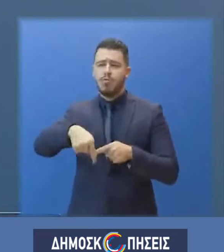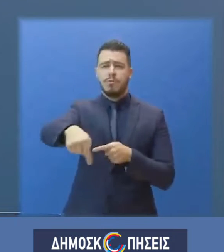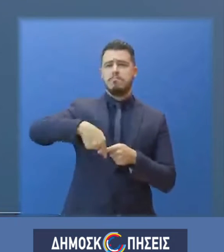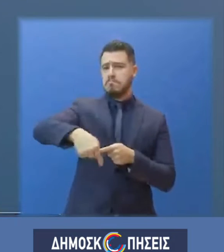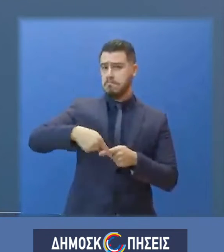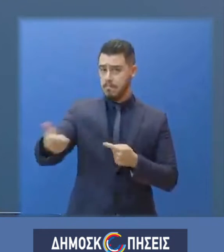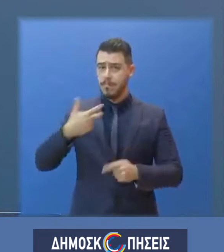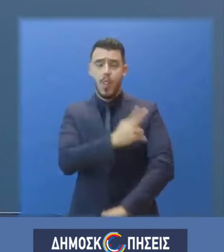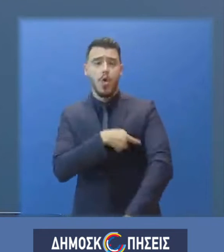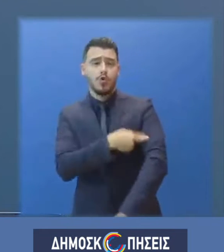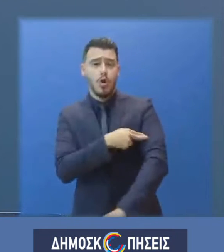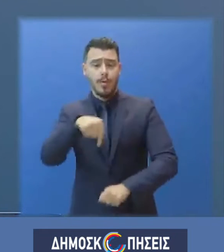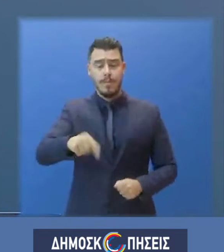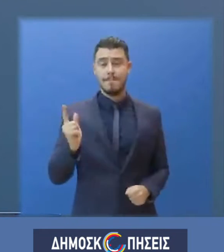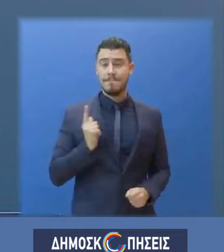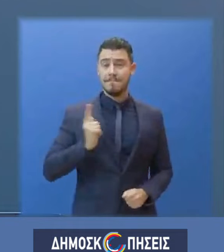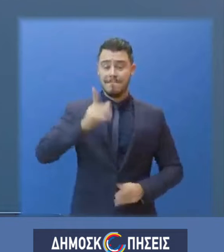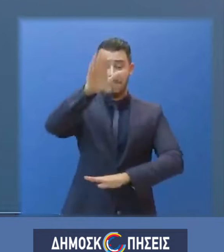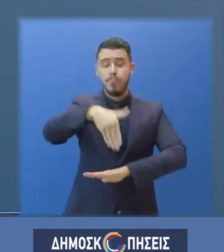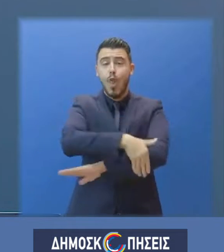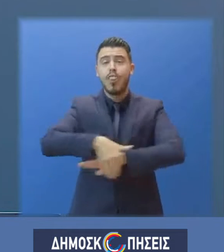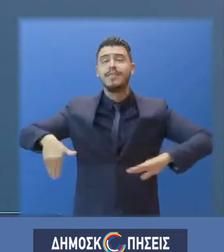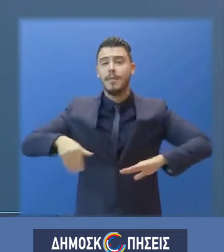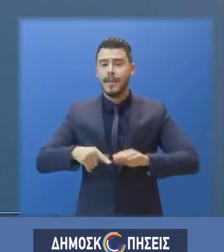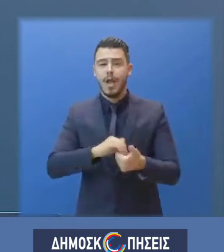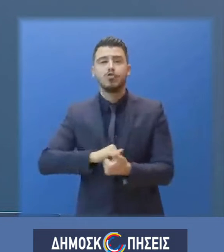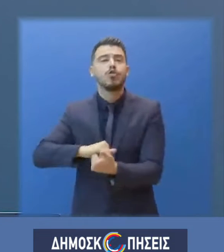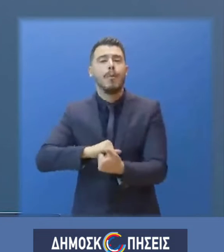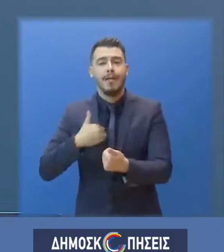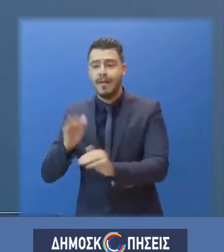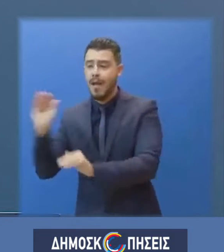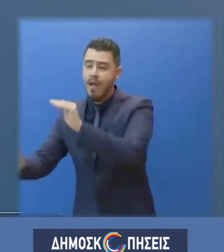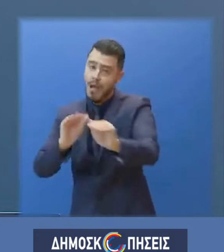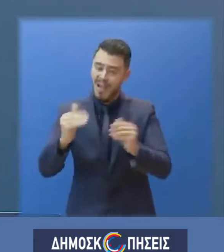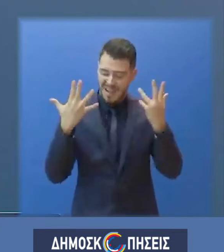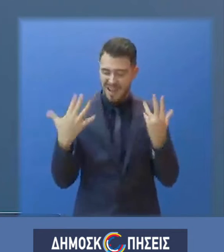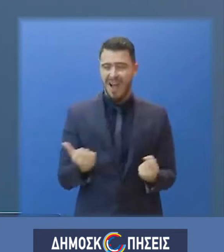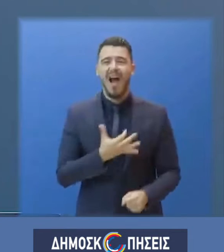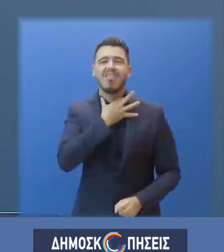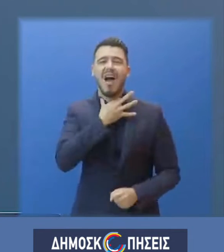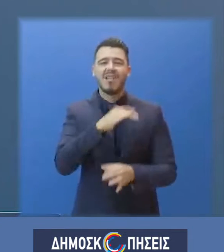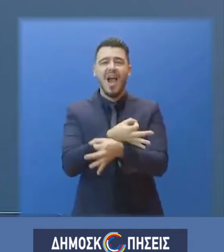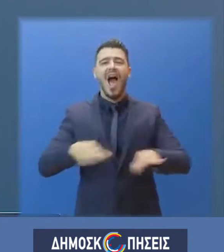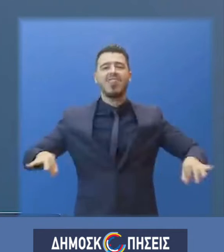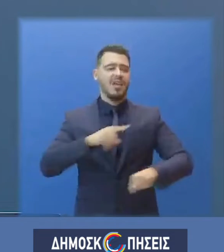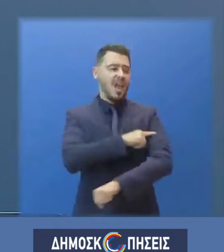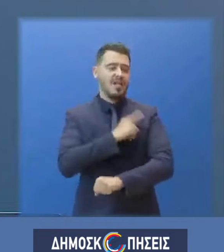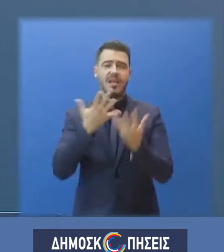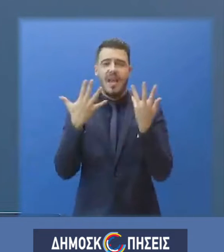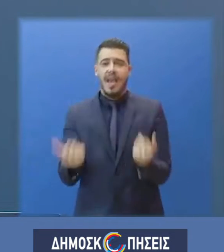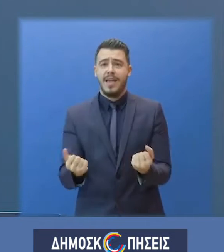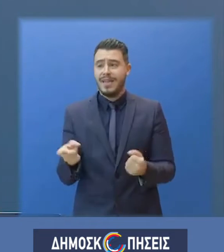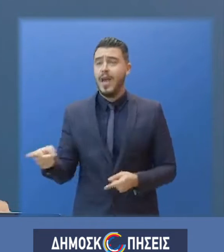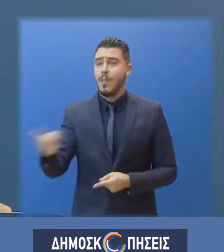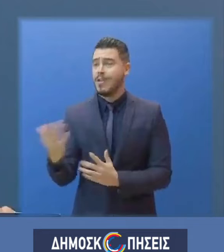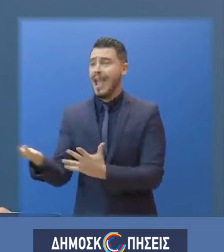τις απαντήσεις από τους ιατρικούς συλλόγους προς την κατεύθυνση αυτή. Ανάλογα με τα κενά που υπάρχουν, το Υπουργείο Υγείας είναι έτοιμο και από